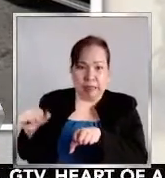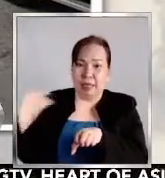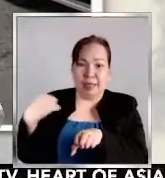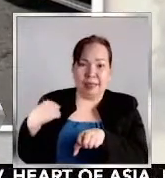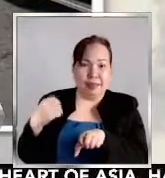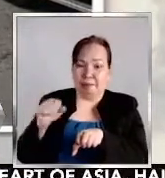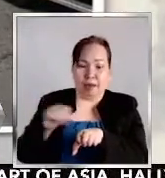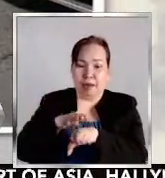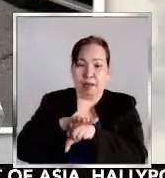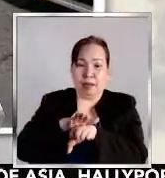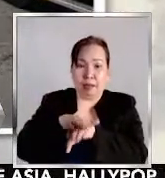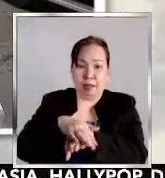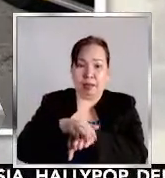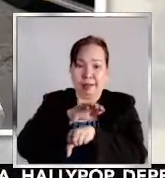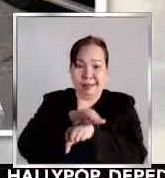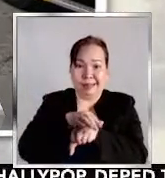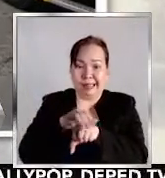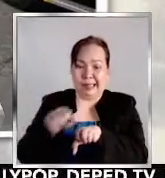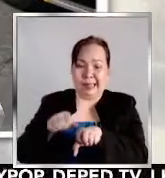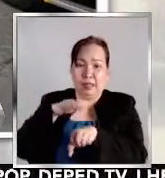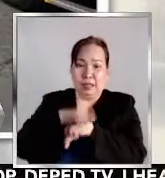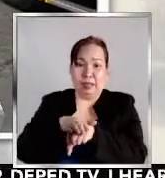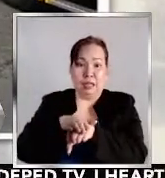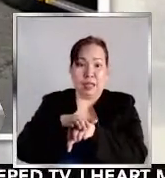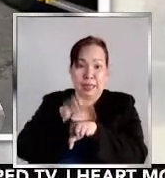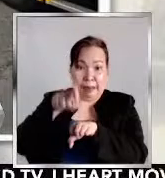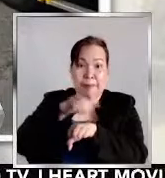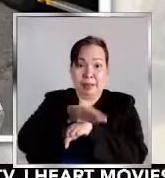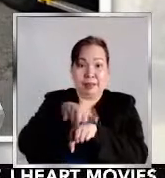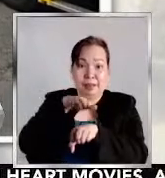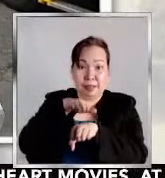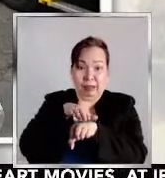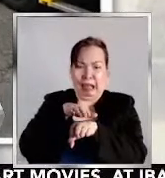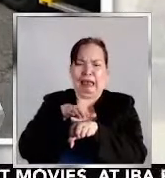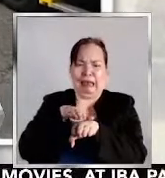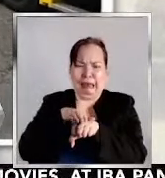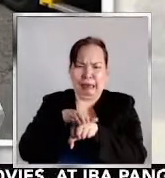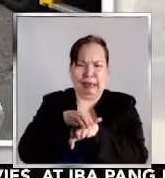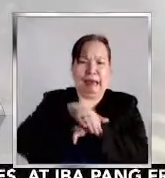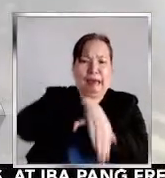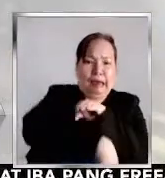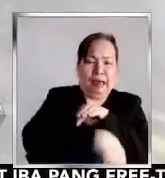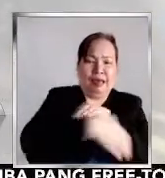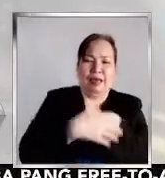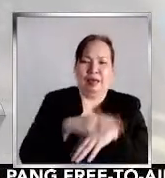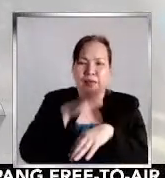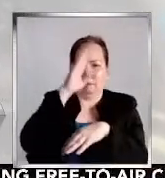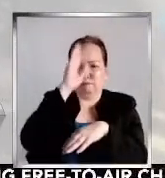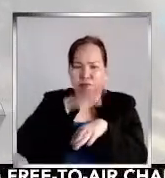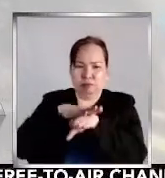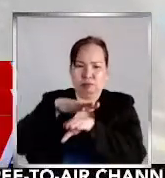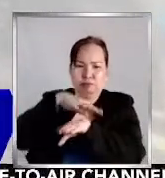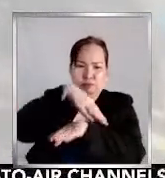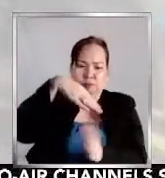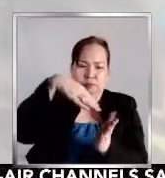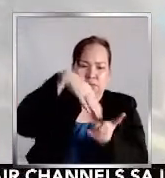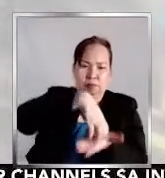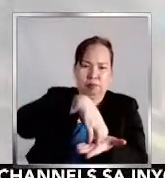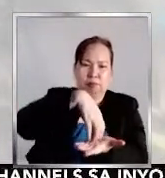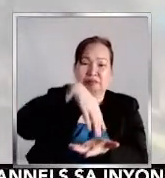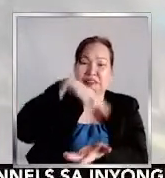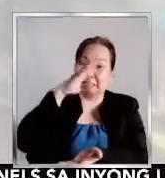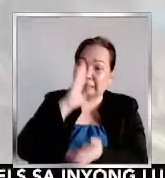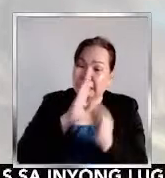sa silinyador, umabante ang kotse, nahulog sa bangin at nawasak ang harapan. Nagtamo ng minor injury ang